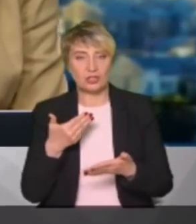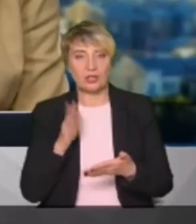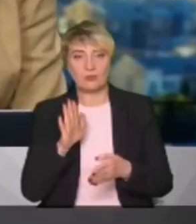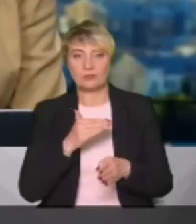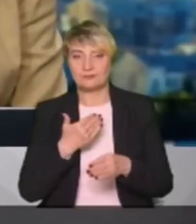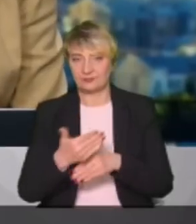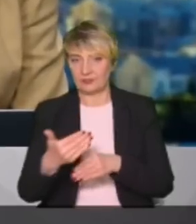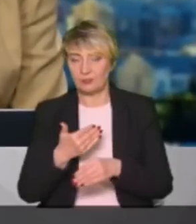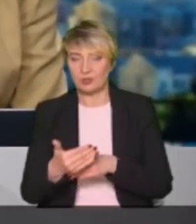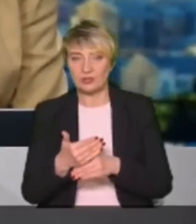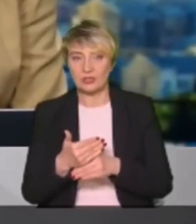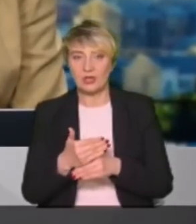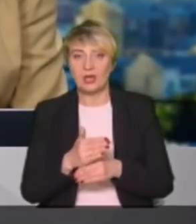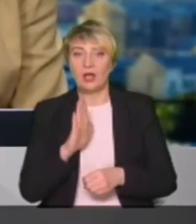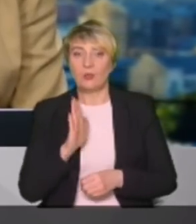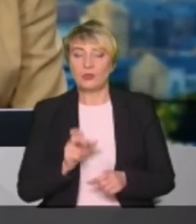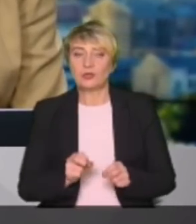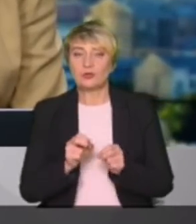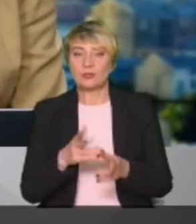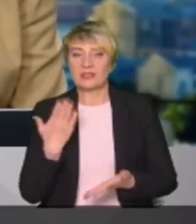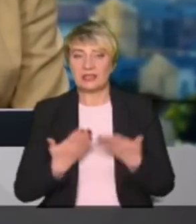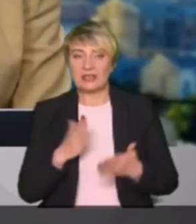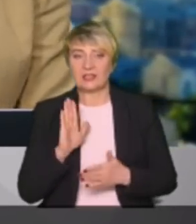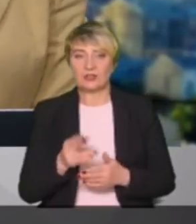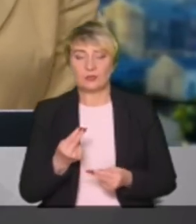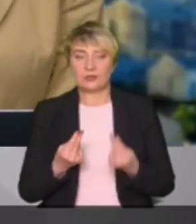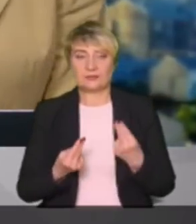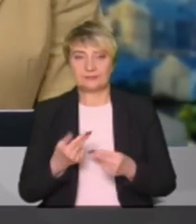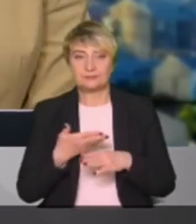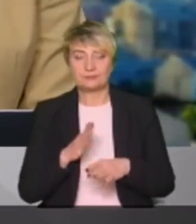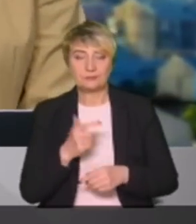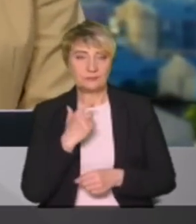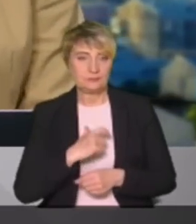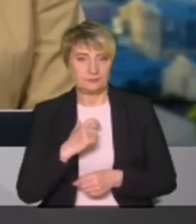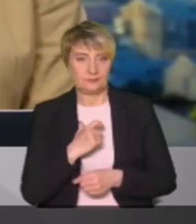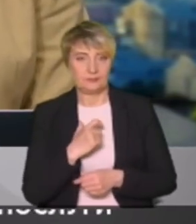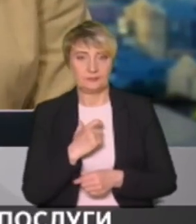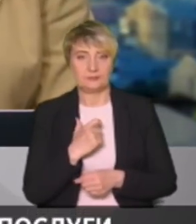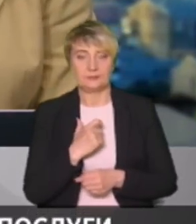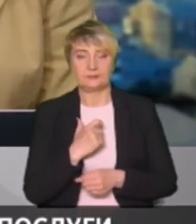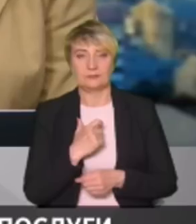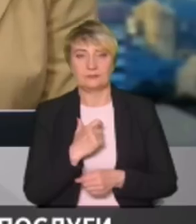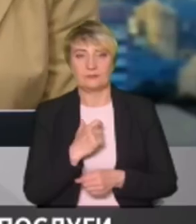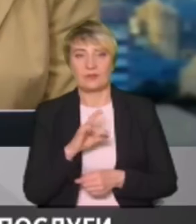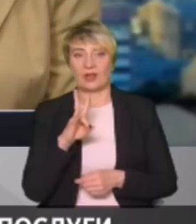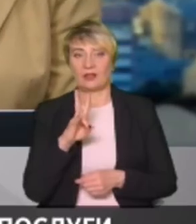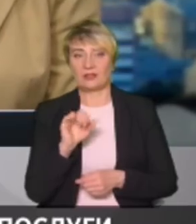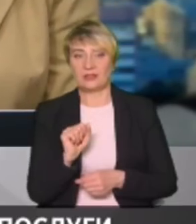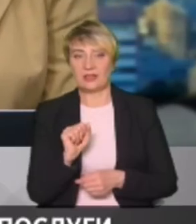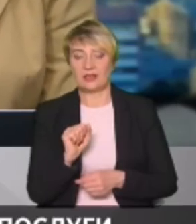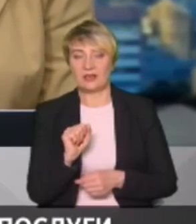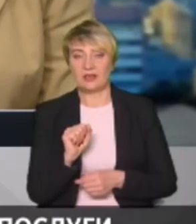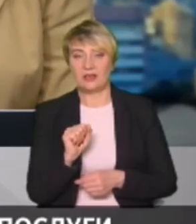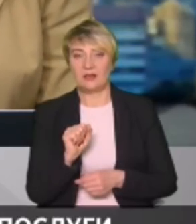в том, что если мы будем играть на дробление самого себя, на вот именно ведя